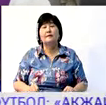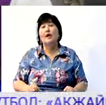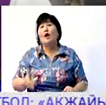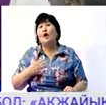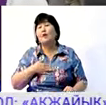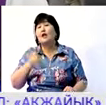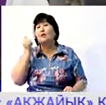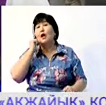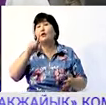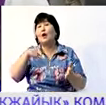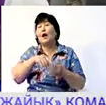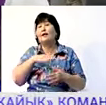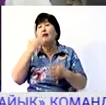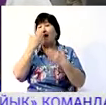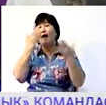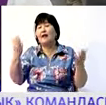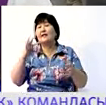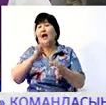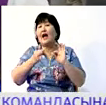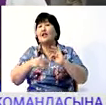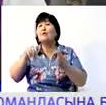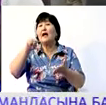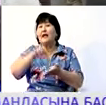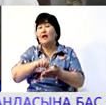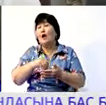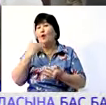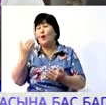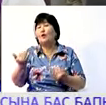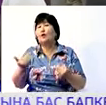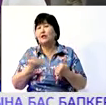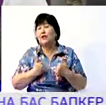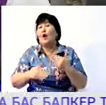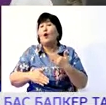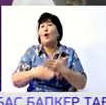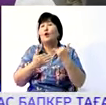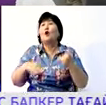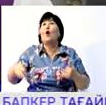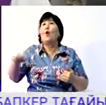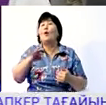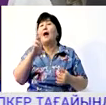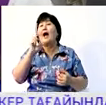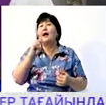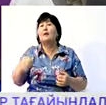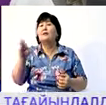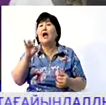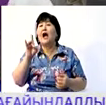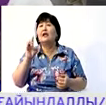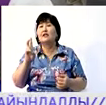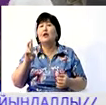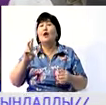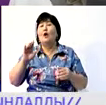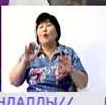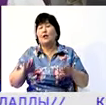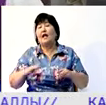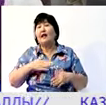Мен Мәскеу қаласында өткен халықаралық олимпиадаға қатыстым. Ол үшін бізге қолдау көрсеткен облыс әкімен дарын орталығына алғыс